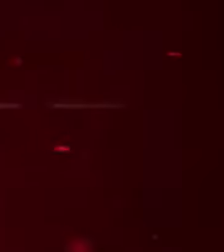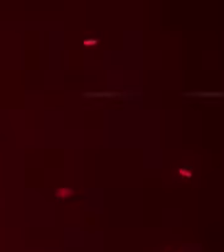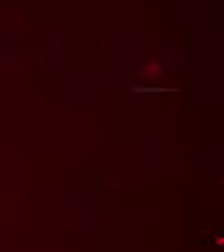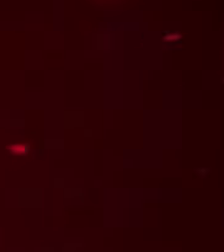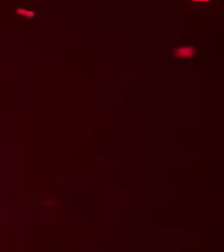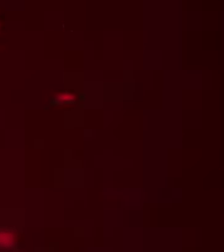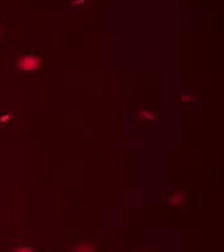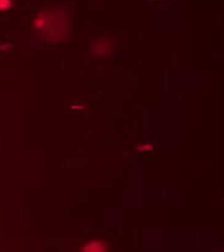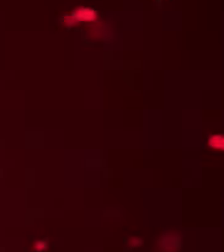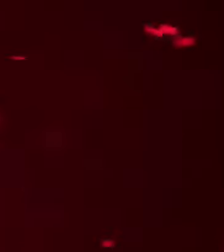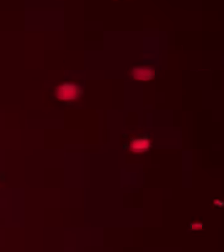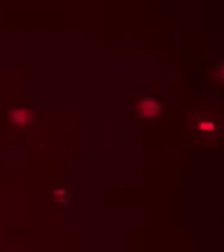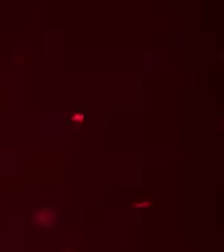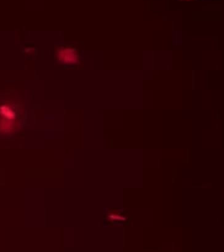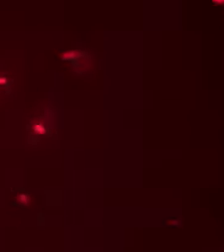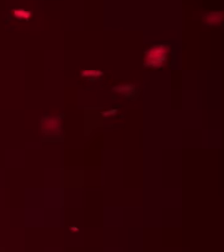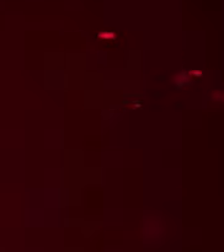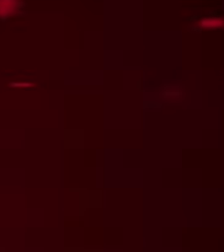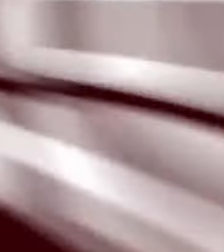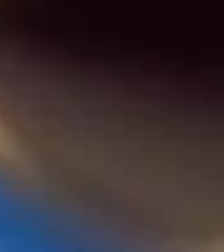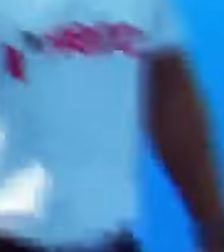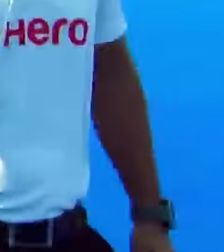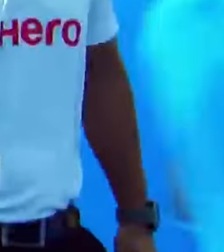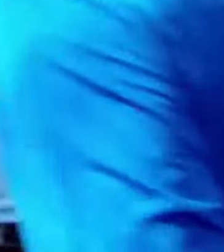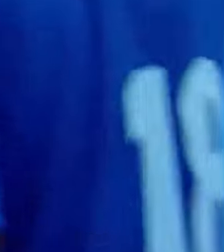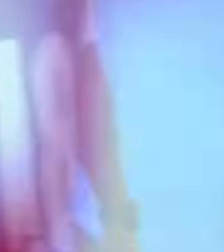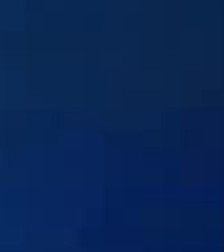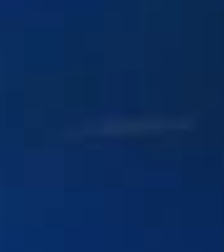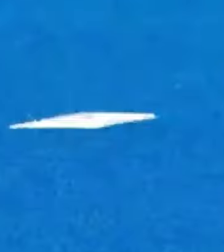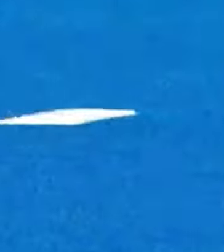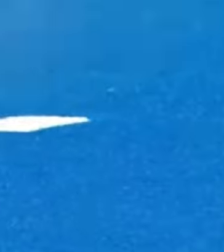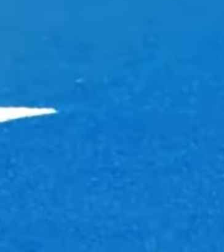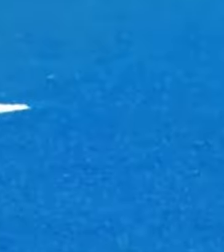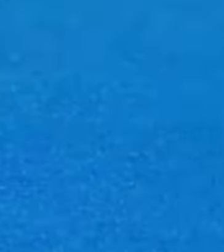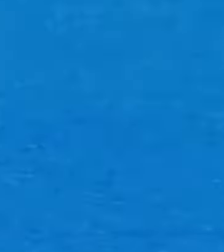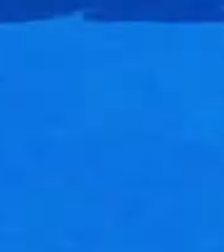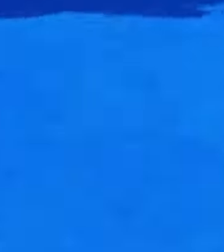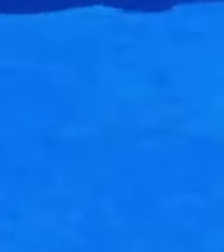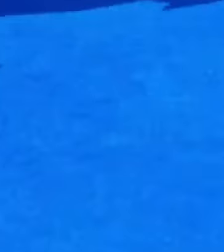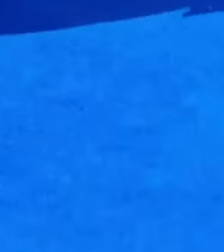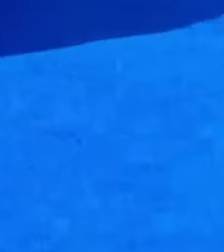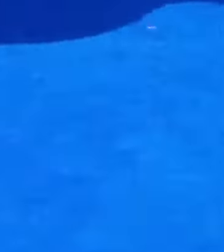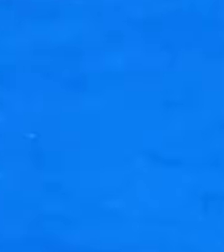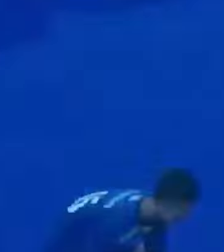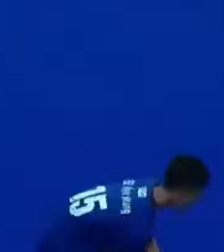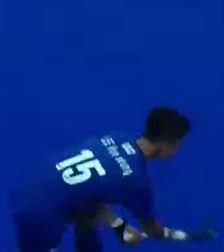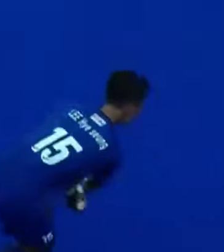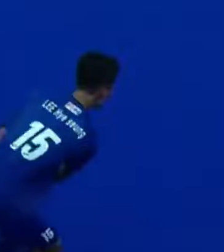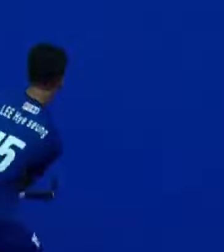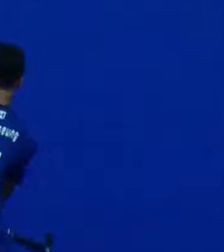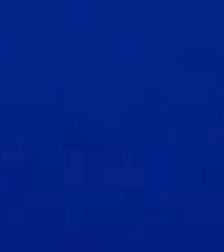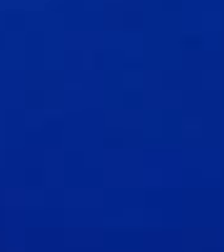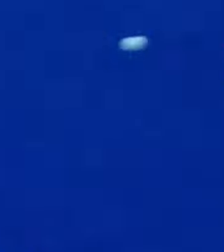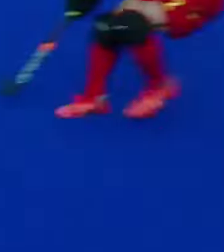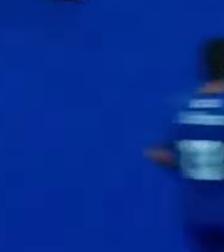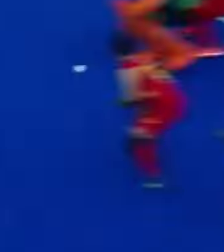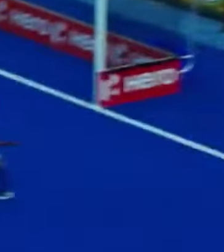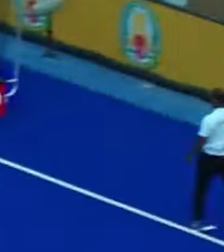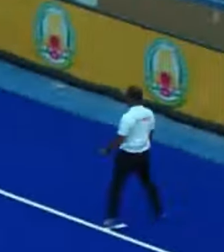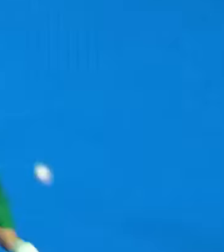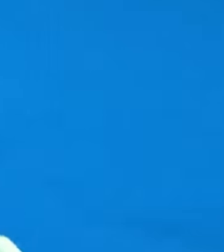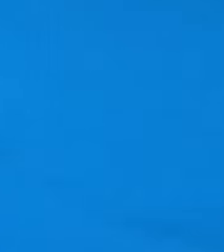kejohanan hoki trofi juara-juara Asia 2024. Ledakan pukulan bertenaga oleh barisan pasukan hoki